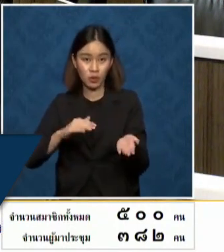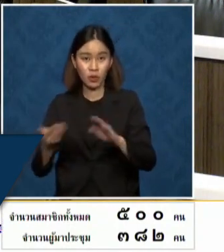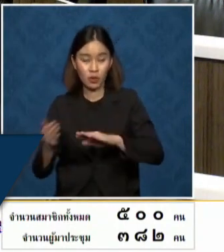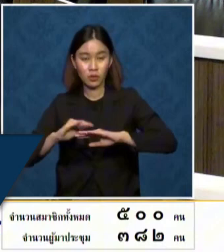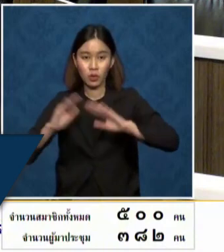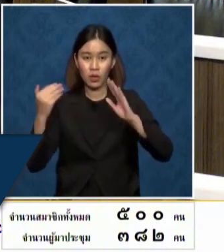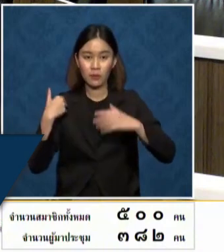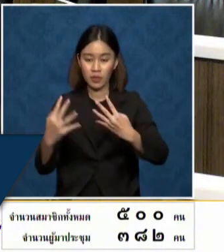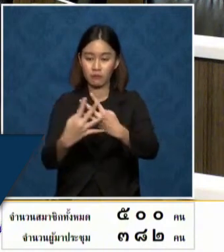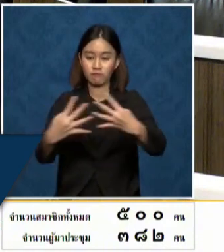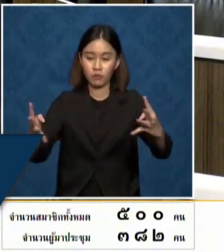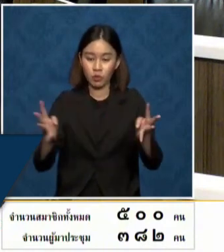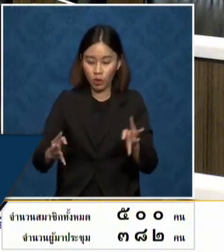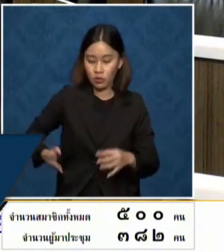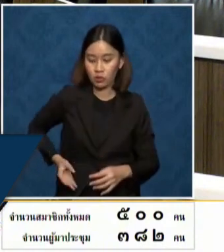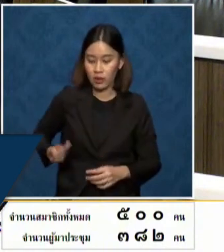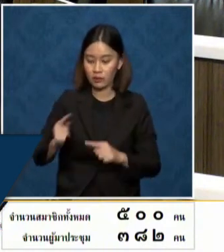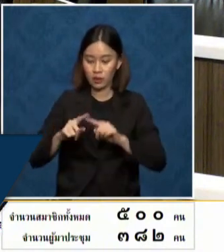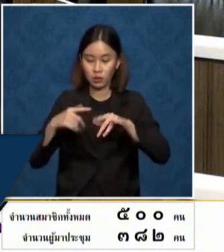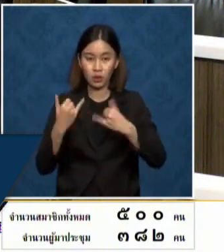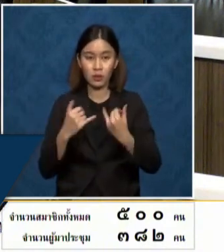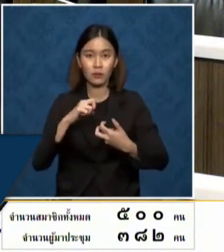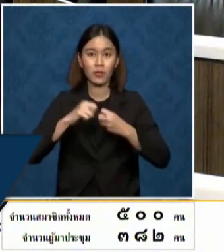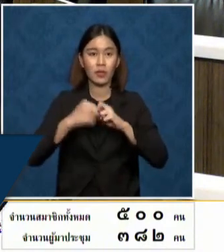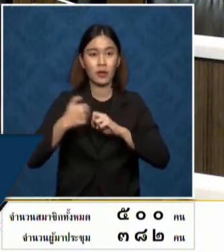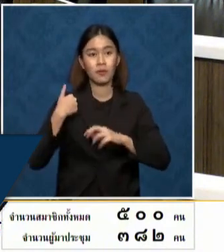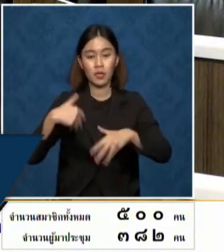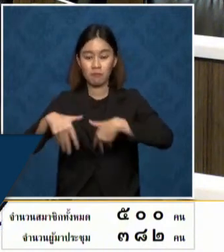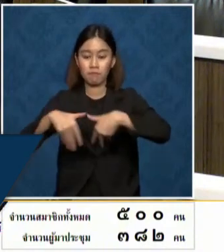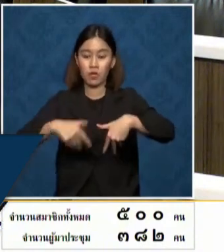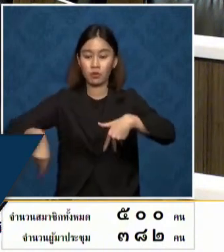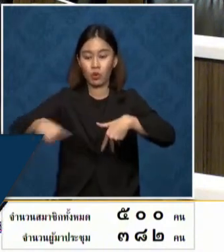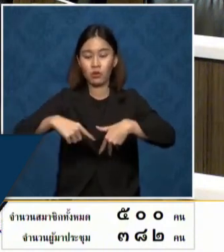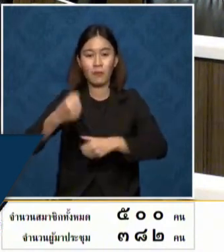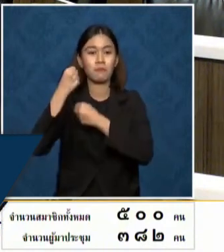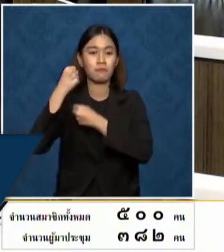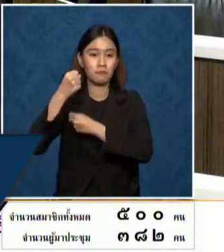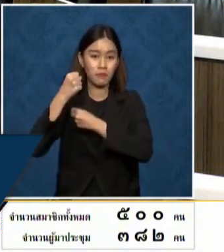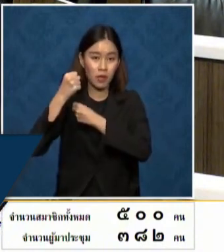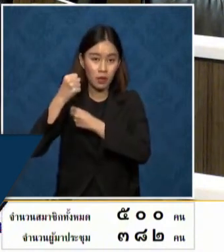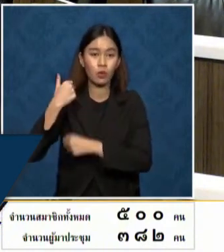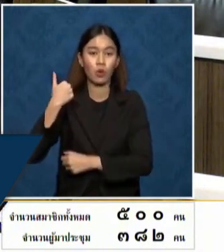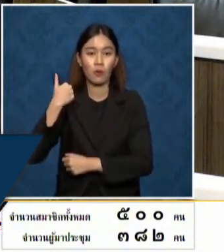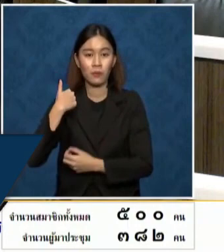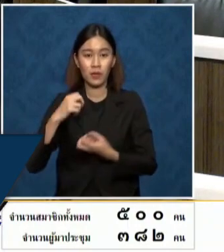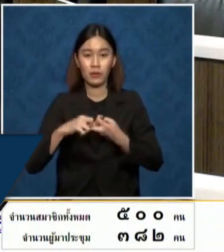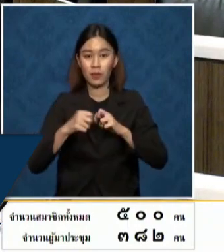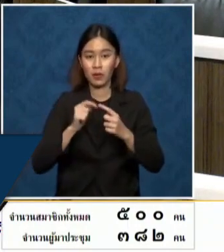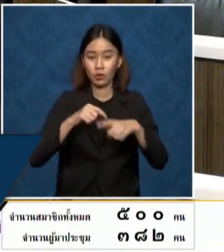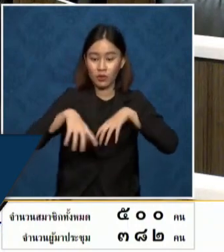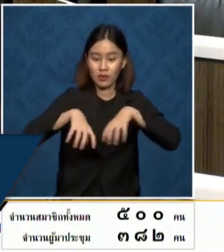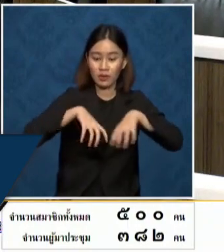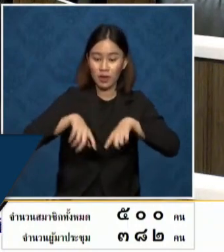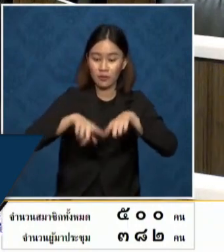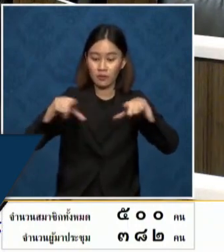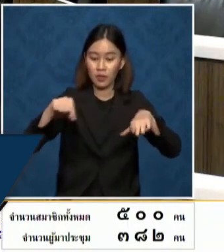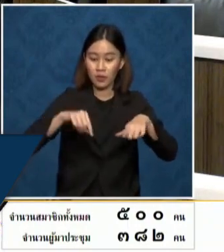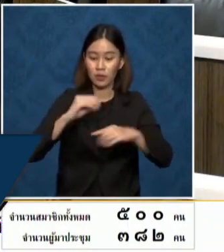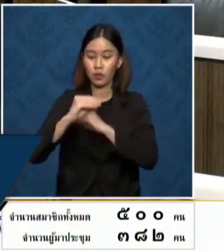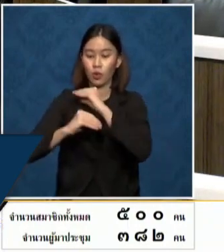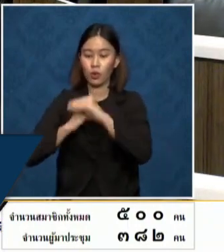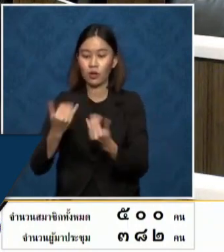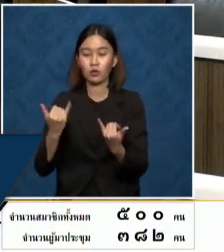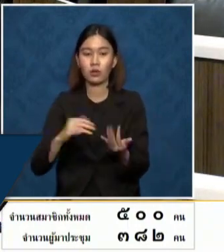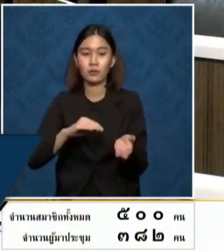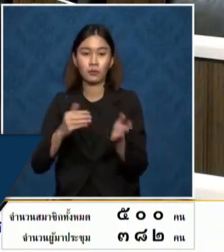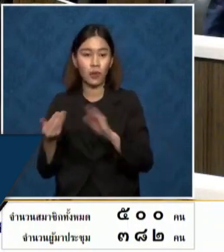สร้างขอกสุนัขแต่ก็ยังมีปัญหามีประชาชนในพื้นที่ประท้วงเป็นระยะๆะมีปัญหาการจัดการพื้นที่และโครงการก็